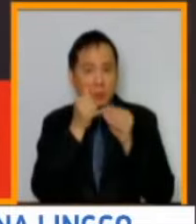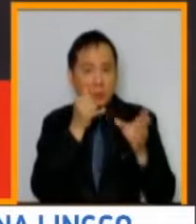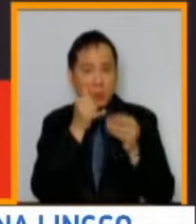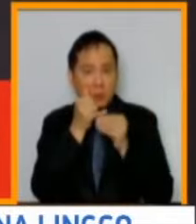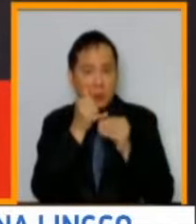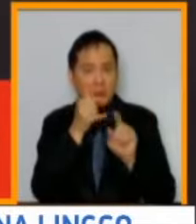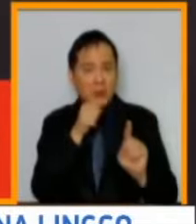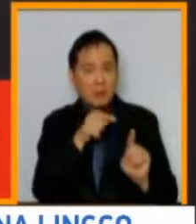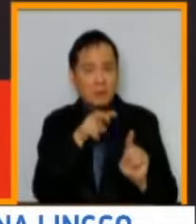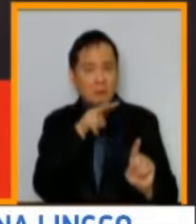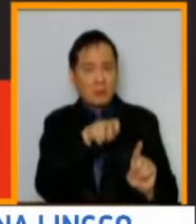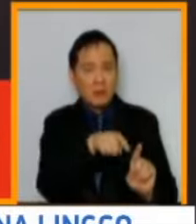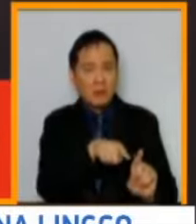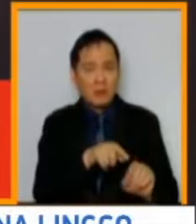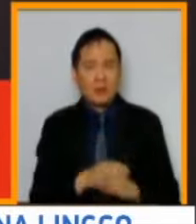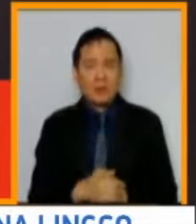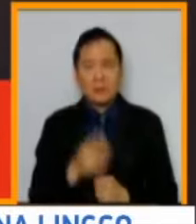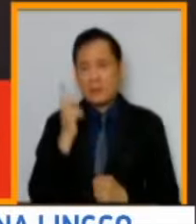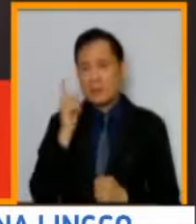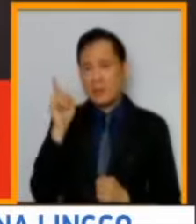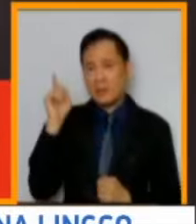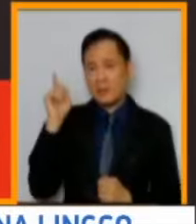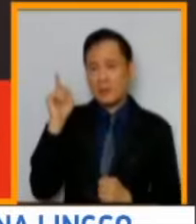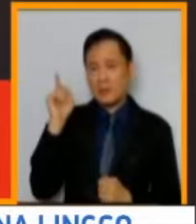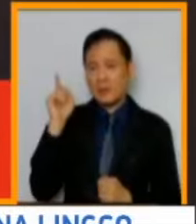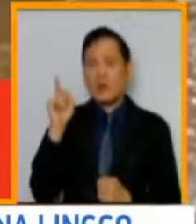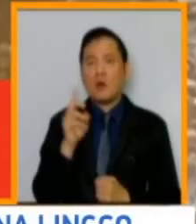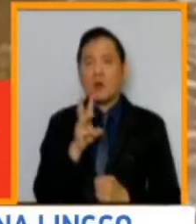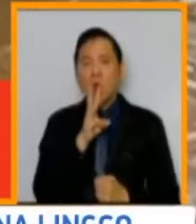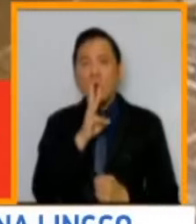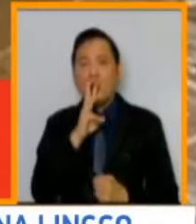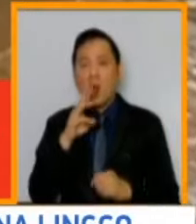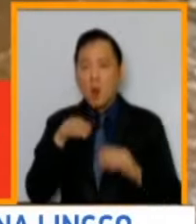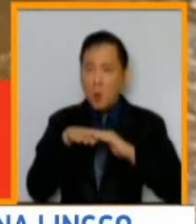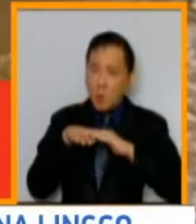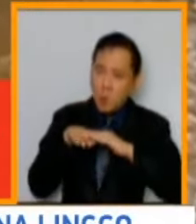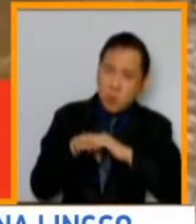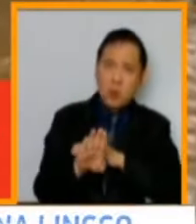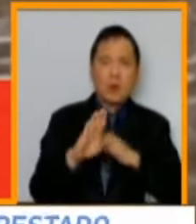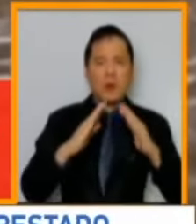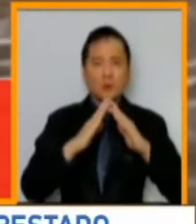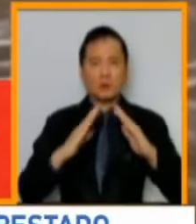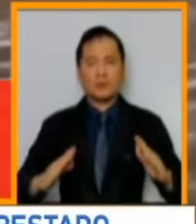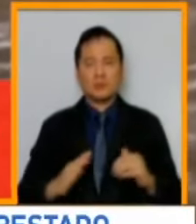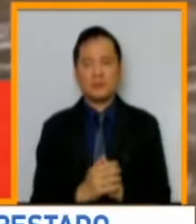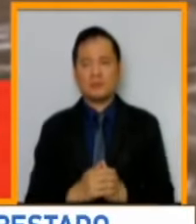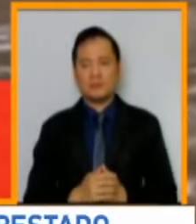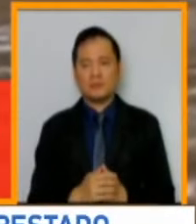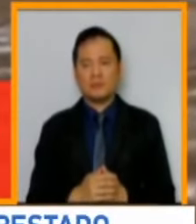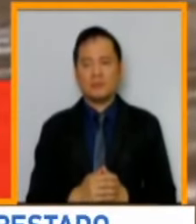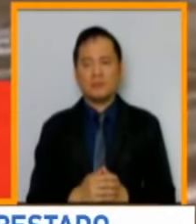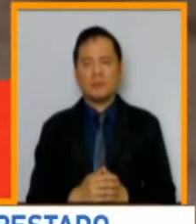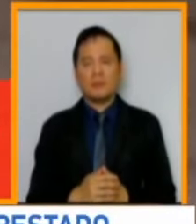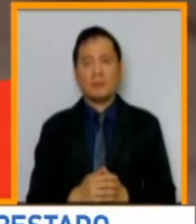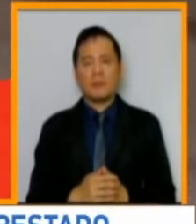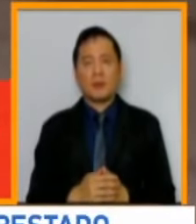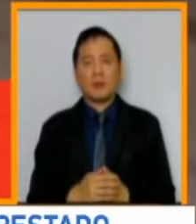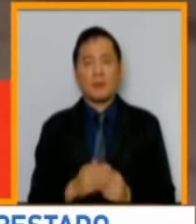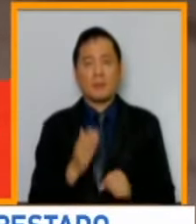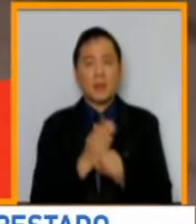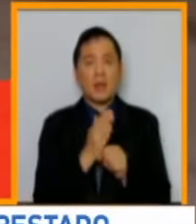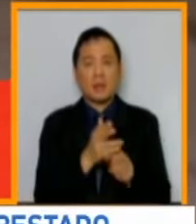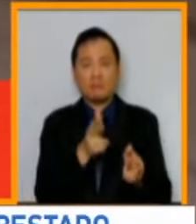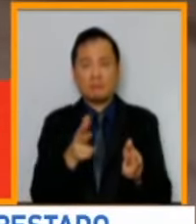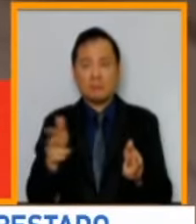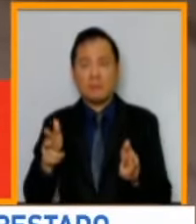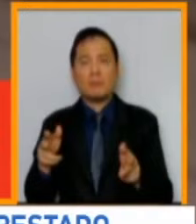Kabog, makikitang pumasok na ang tubig baha sa mga kabahayan. Sa Medina bus stop, ilang residente ang lumusong na sa tubig baha. Ilang waiting